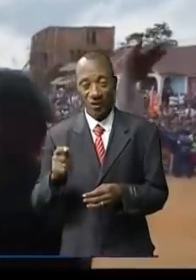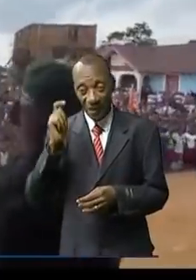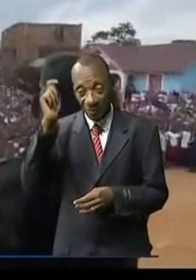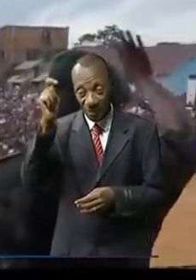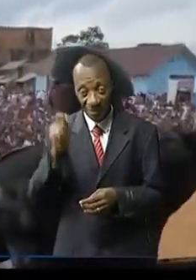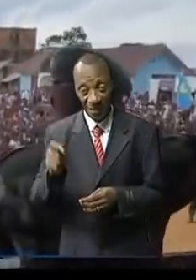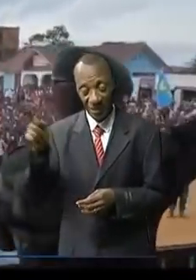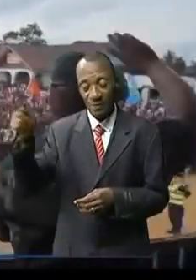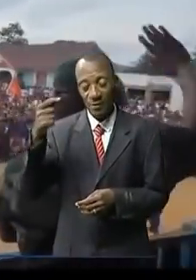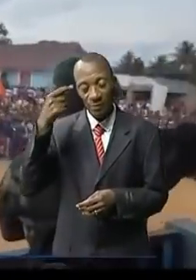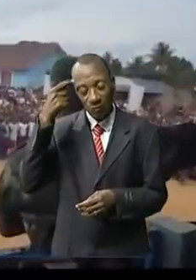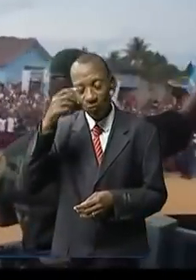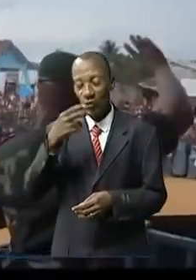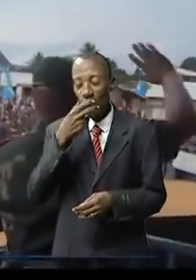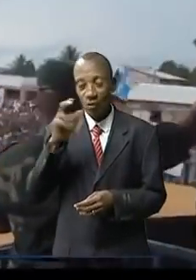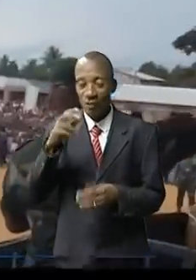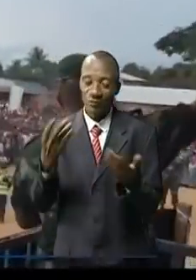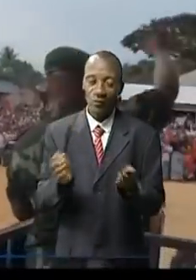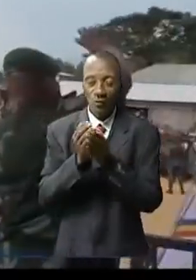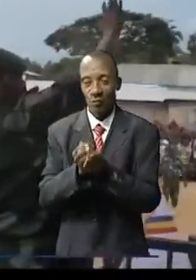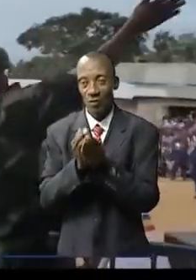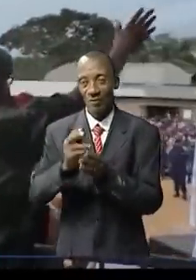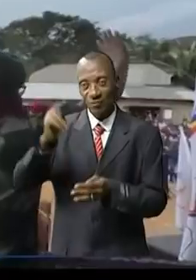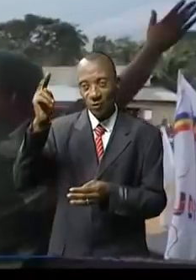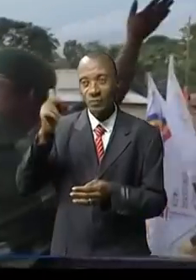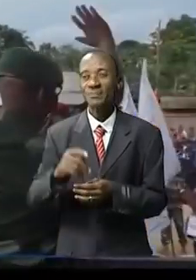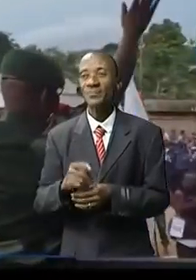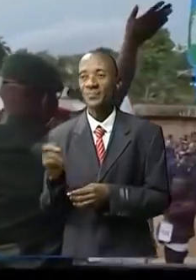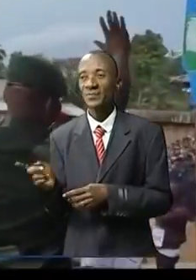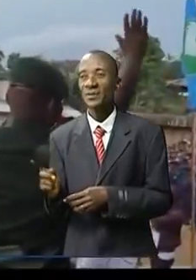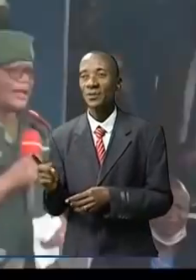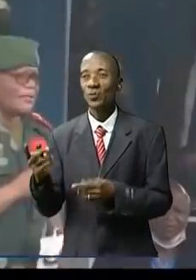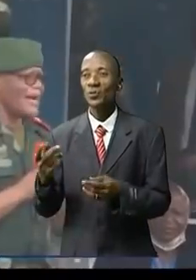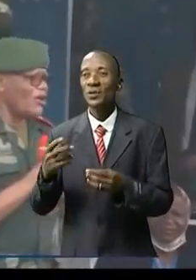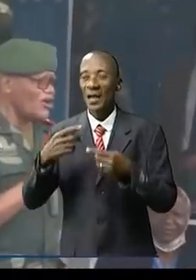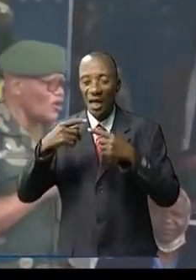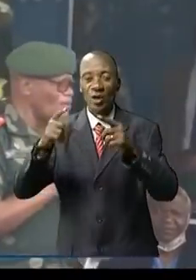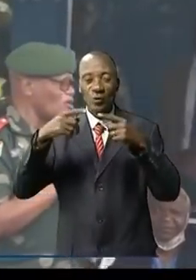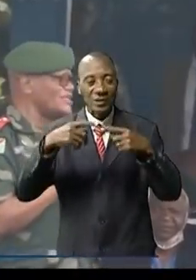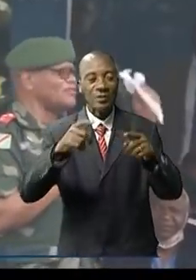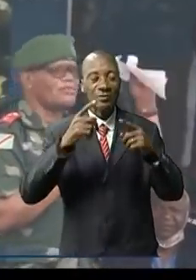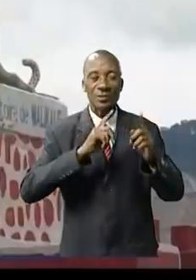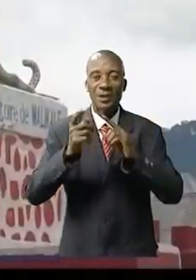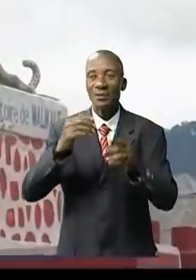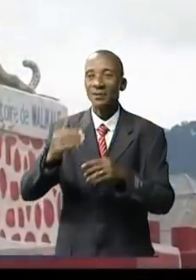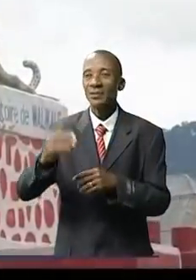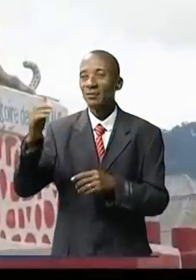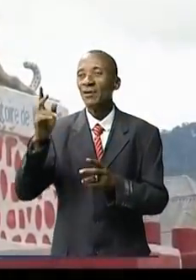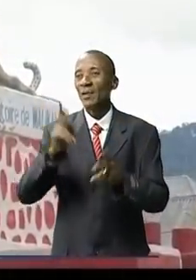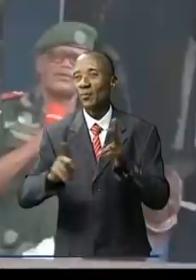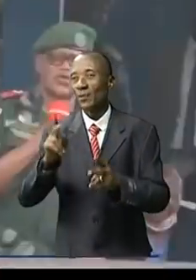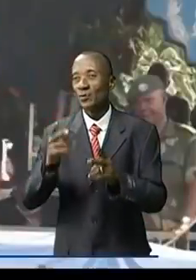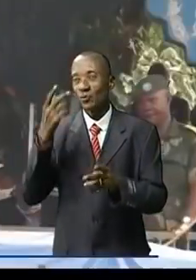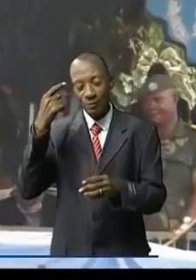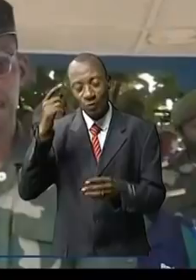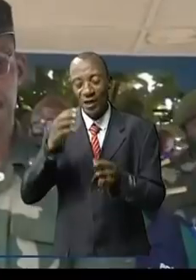communier avec la population de Wadi Kale Centre, venue très nombreuse, l'écouter au cours d'un meeting organisé à la place du monument